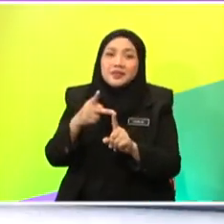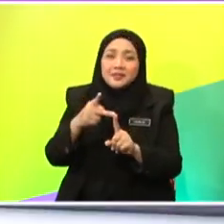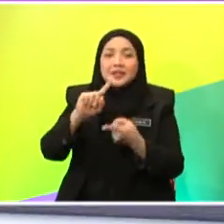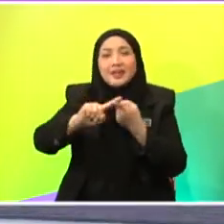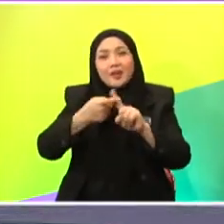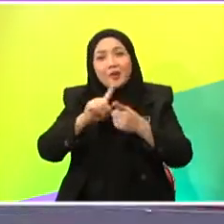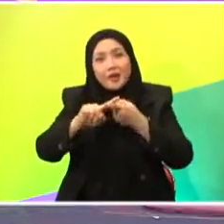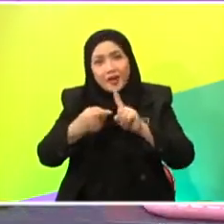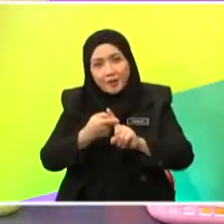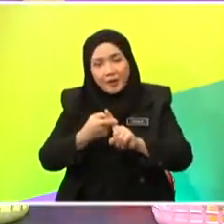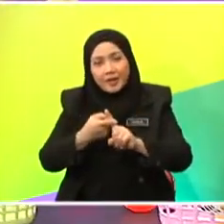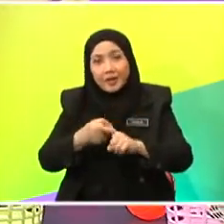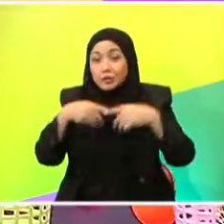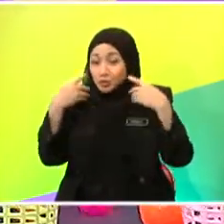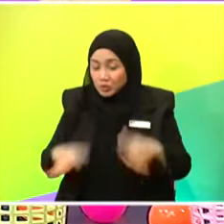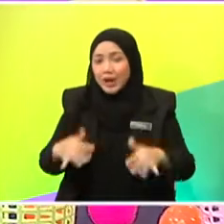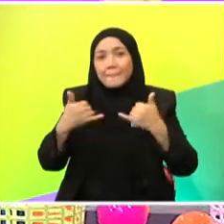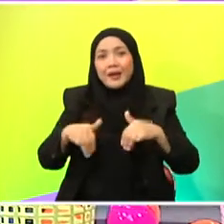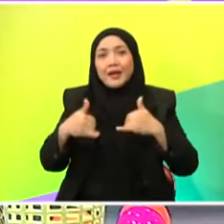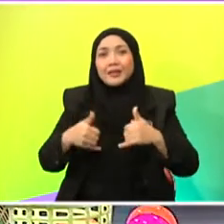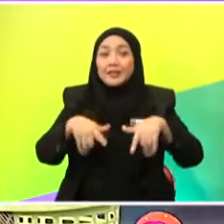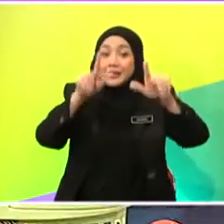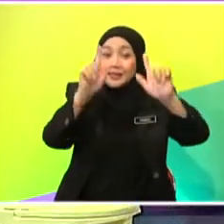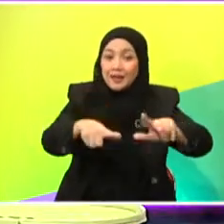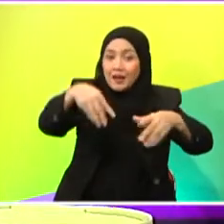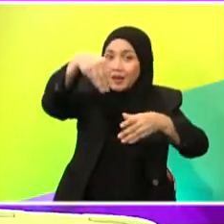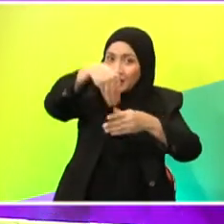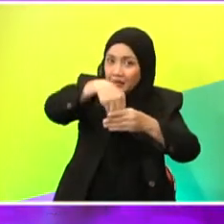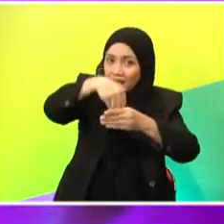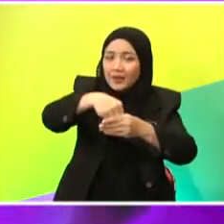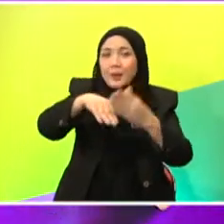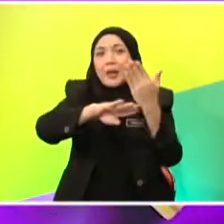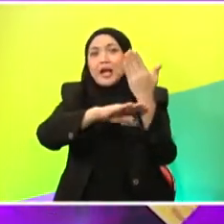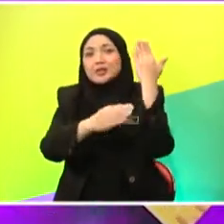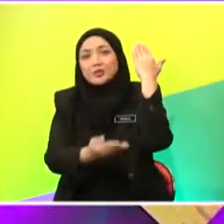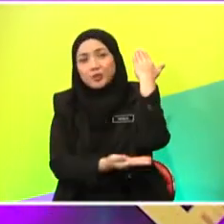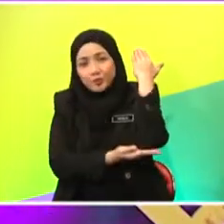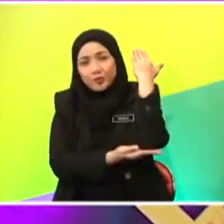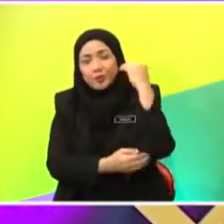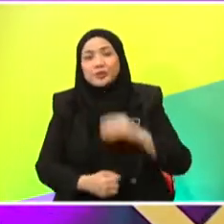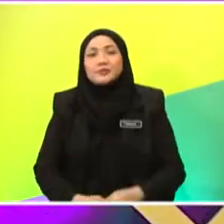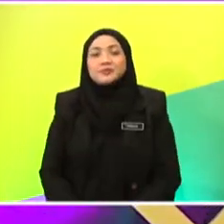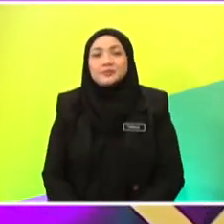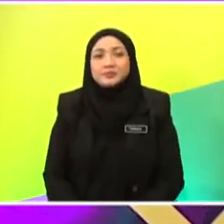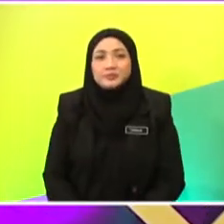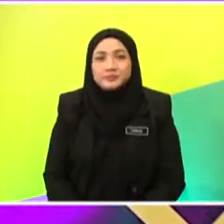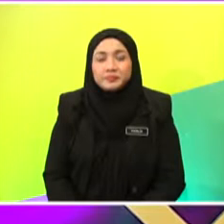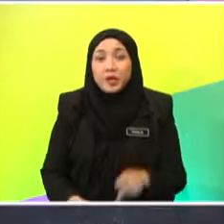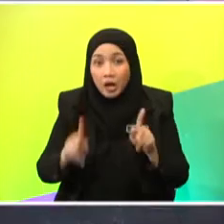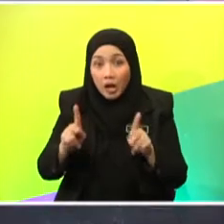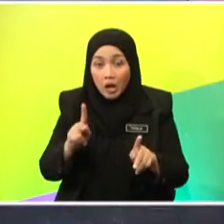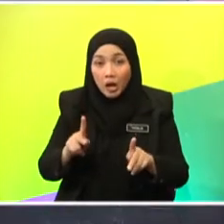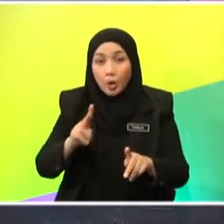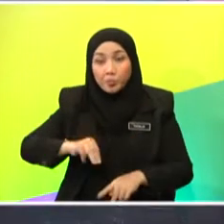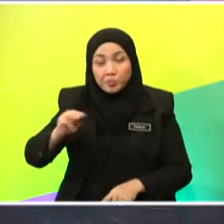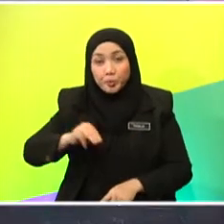masukkan ke dalam bakul crete betul Oke jadi kalau murid-murid di rumah